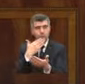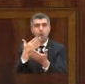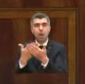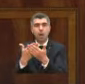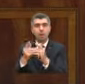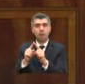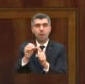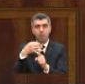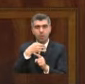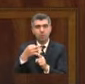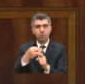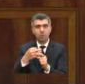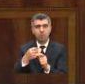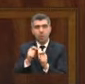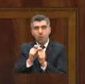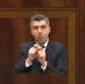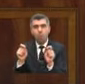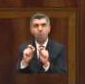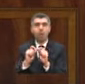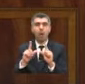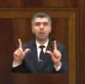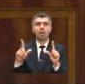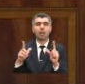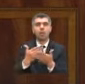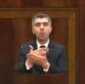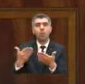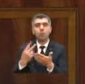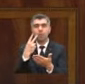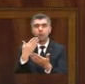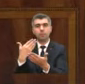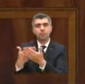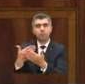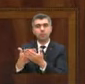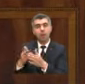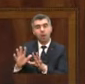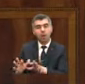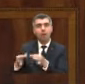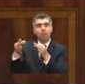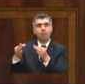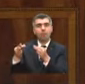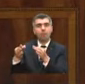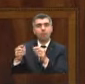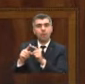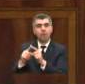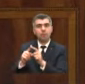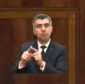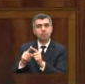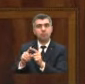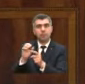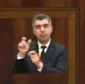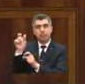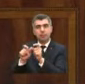الواقع، عرت هذا الواقع البئيس وخلخلته، وعطاتنا فرصة على أنه يكون أمامنا هذه